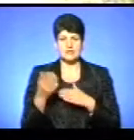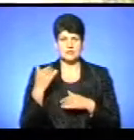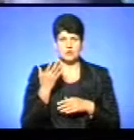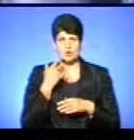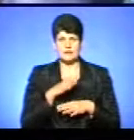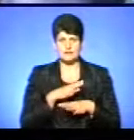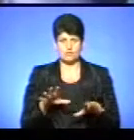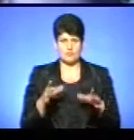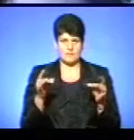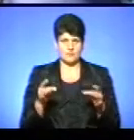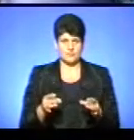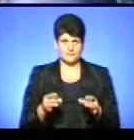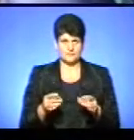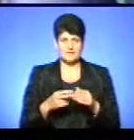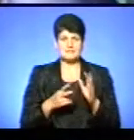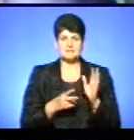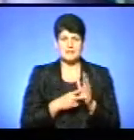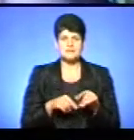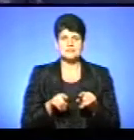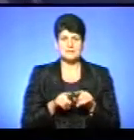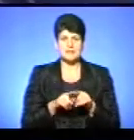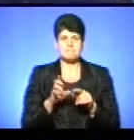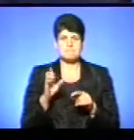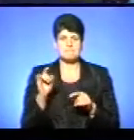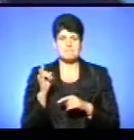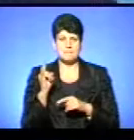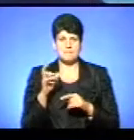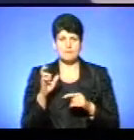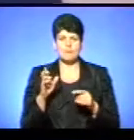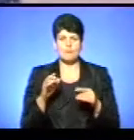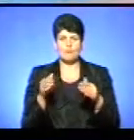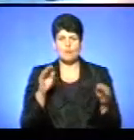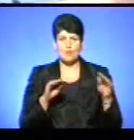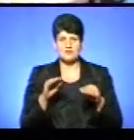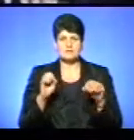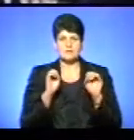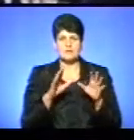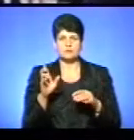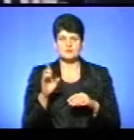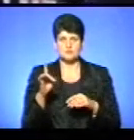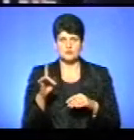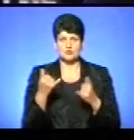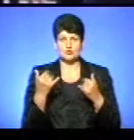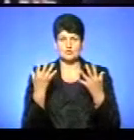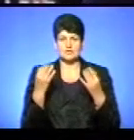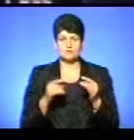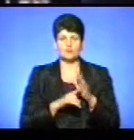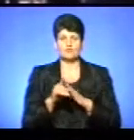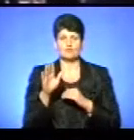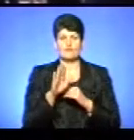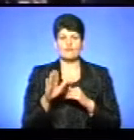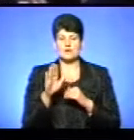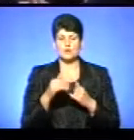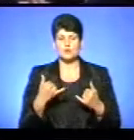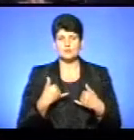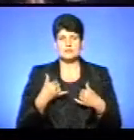пакунків. 17 таких бейбі-боксів передали у Борщівський район. На сьогоднішній день, від початку вересня,